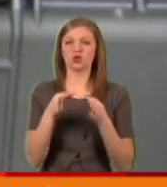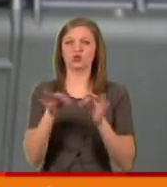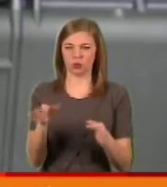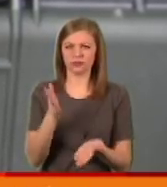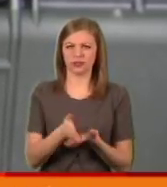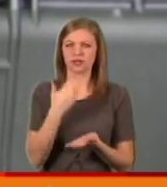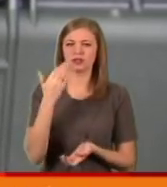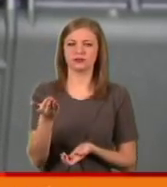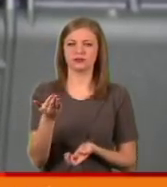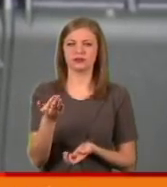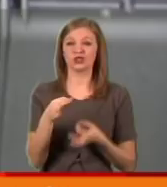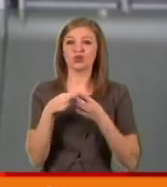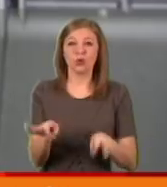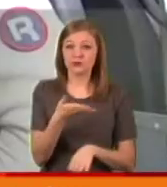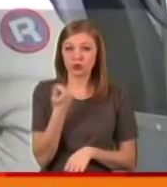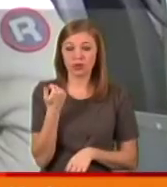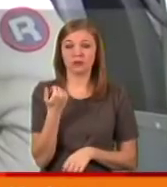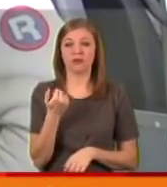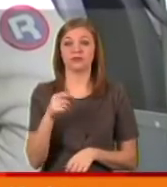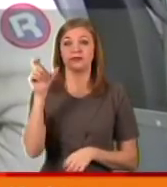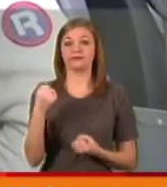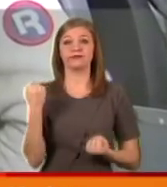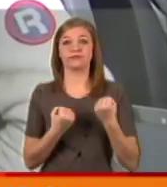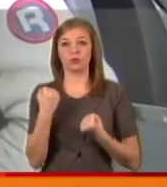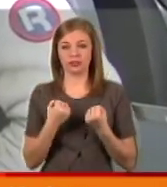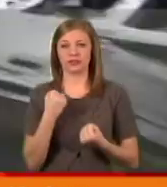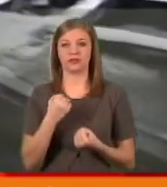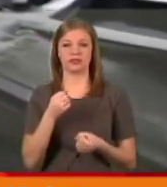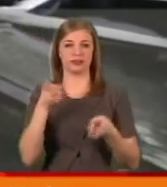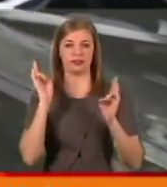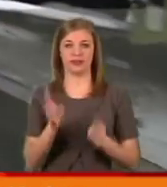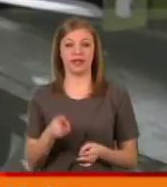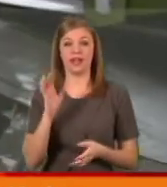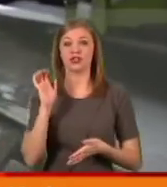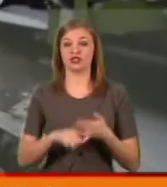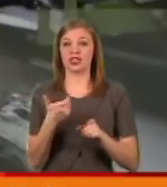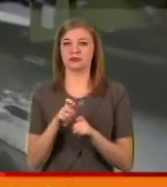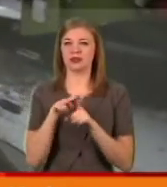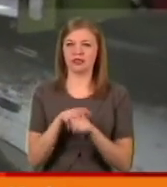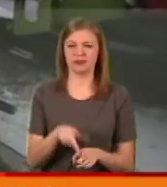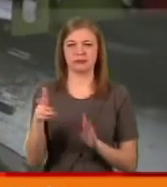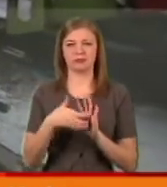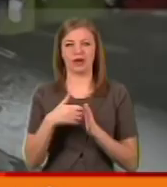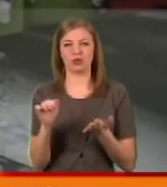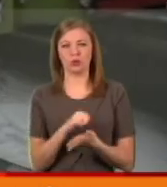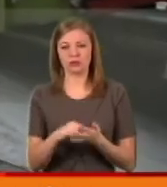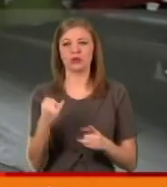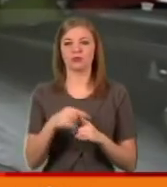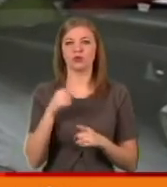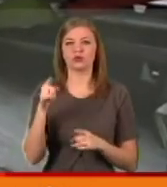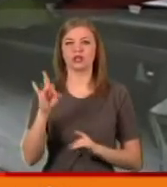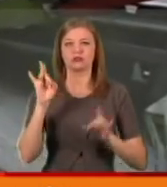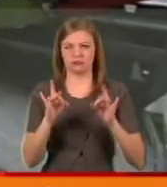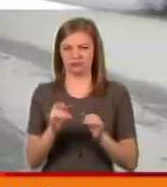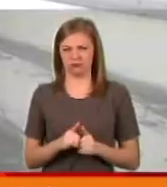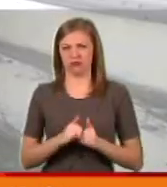Дозвіл є? Нема дозволу ще? Водій Сергій вскочив наповно. Окрім перенавантаження і браку документів, він ще й дозволені